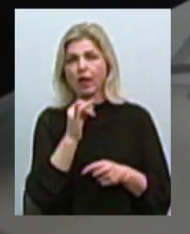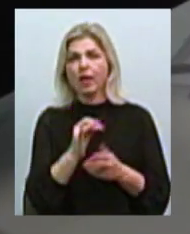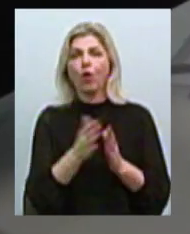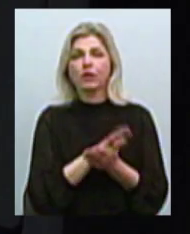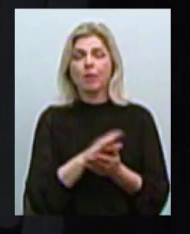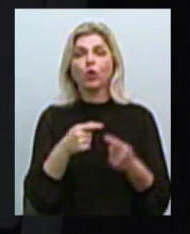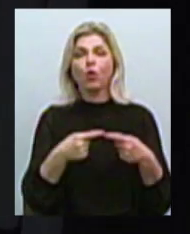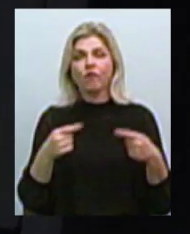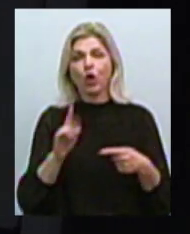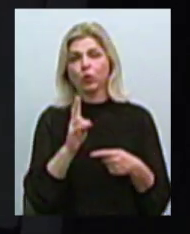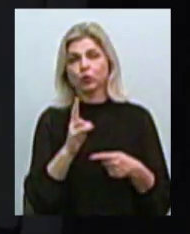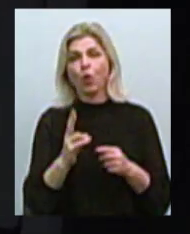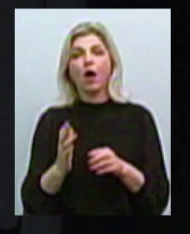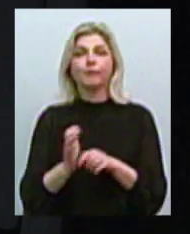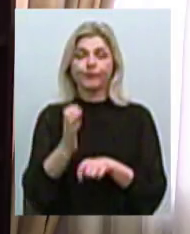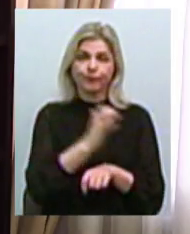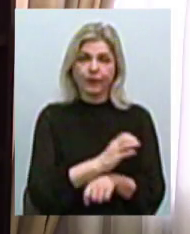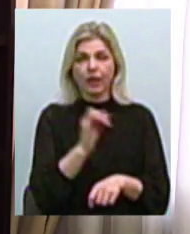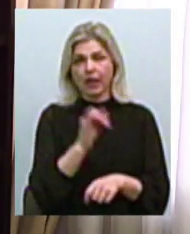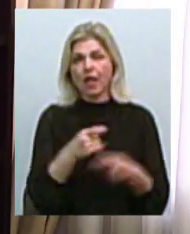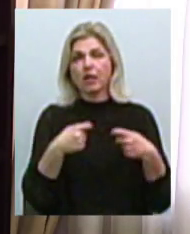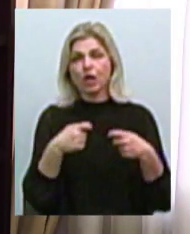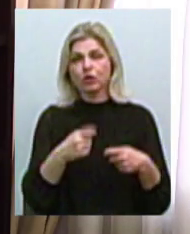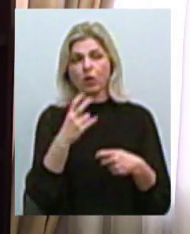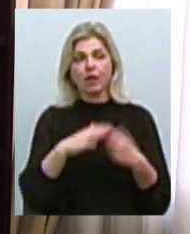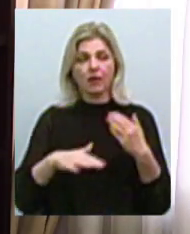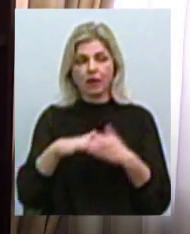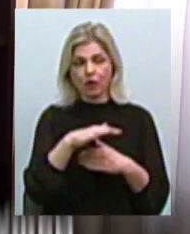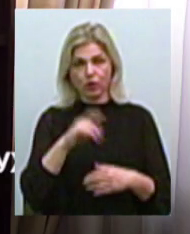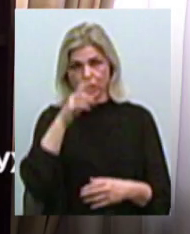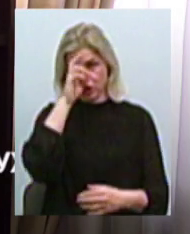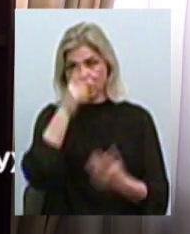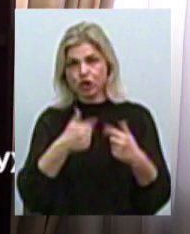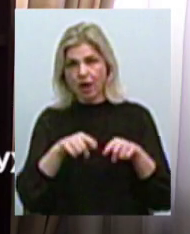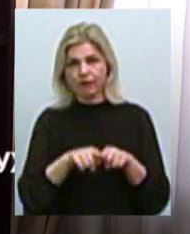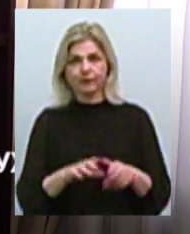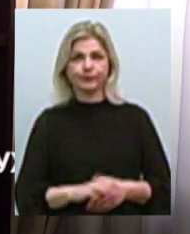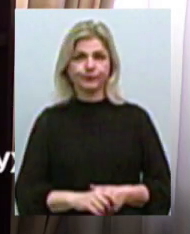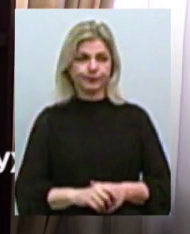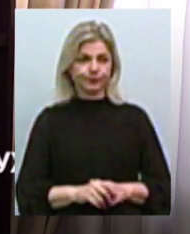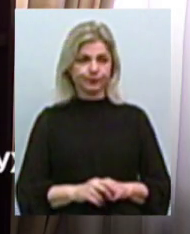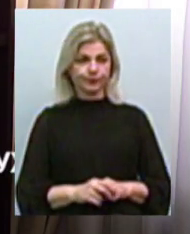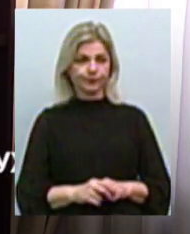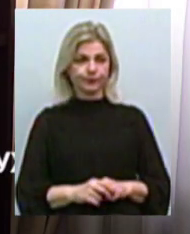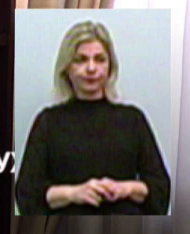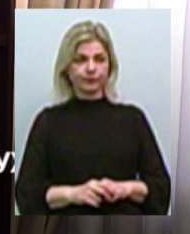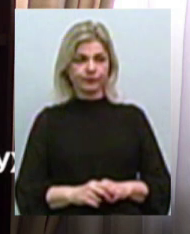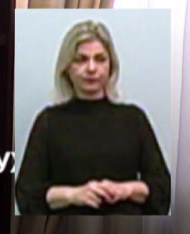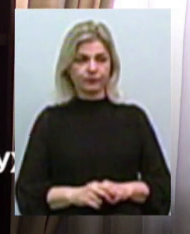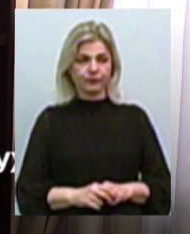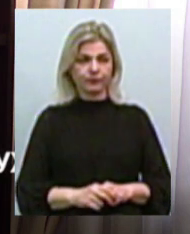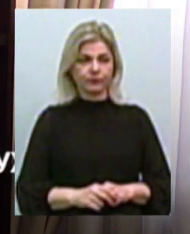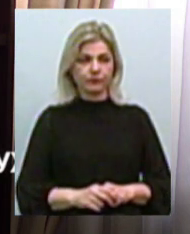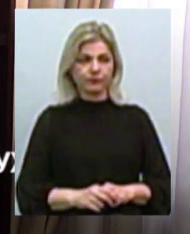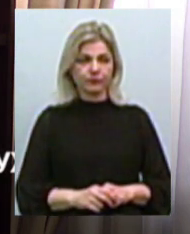заходять і реалізуються на території держави. Основним є контроль з боку суспільства за легалізацією розрахункових документів, що підтверджують проведення